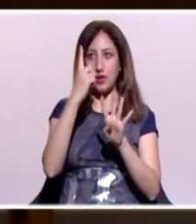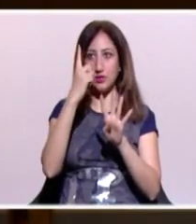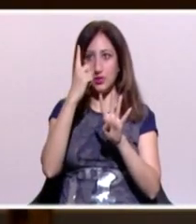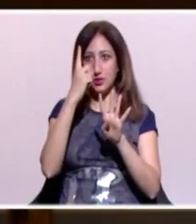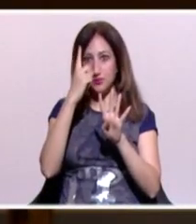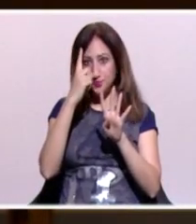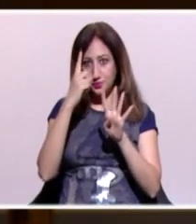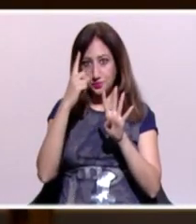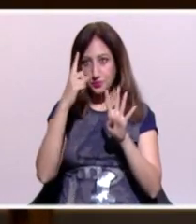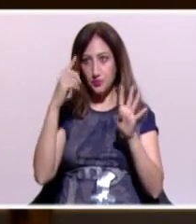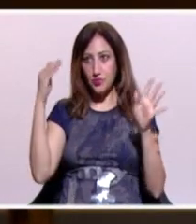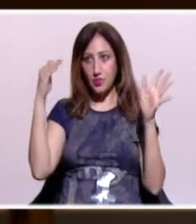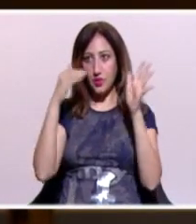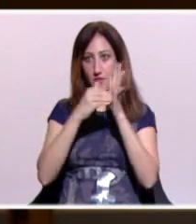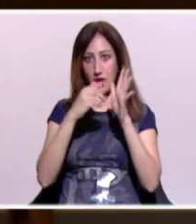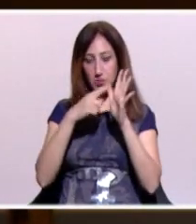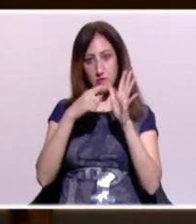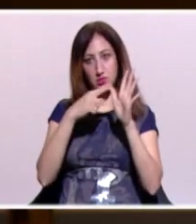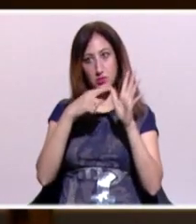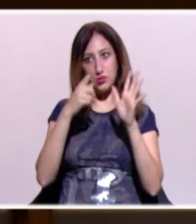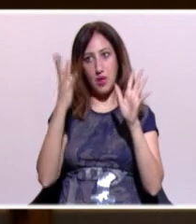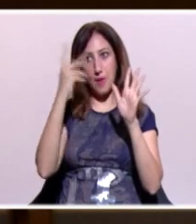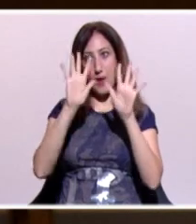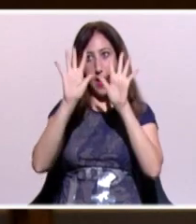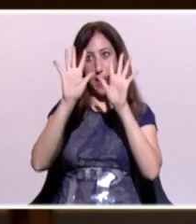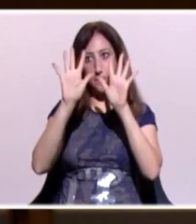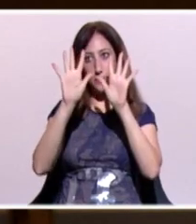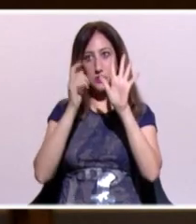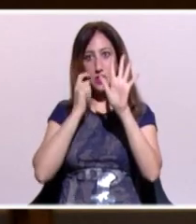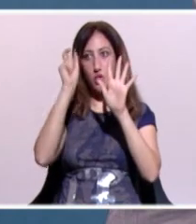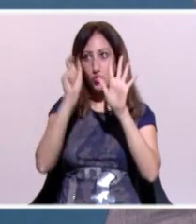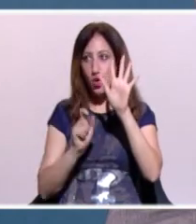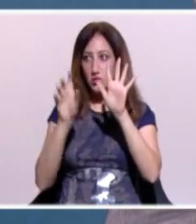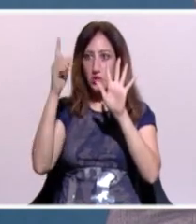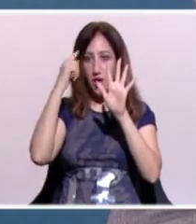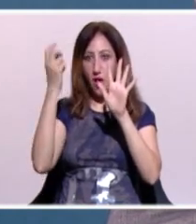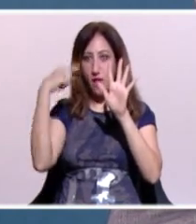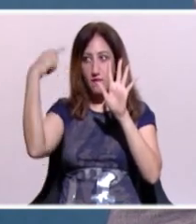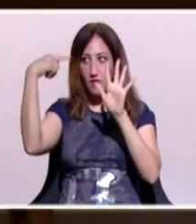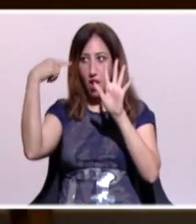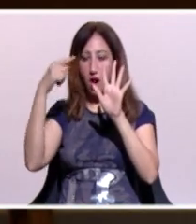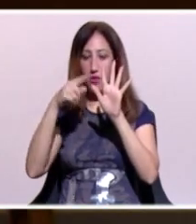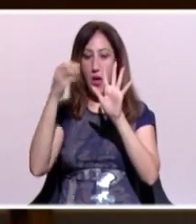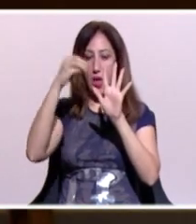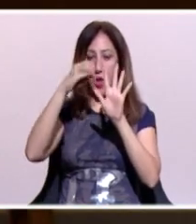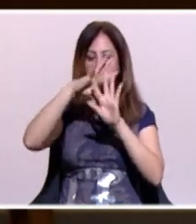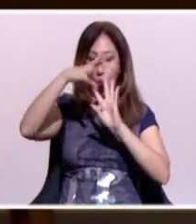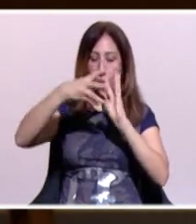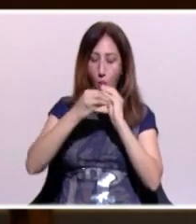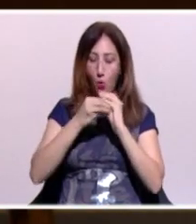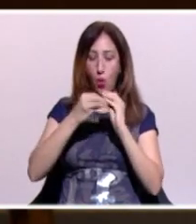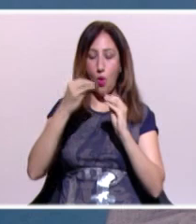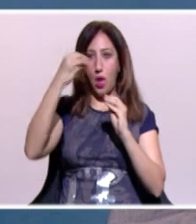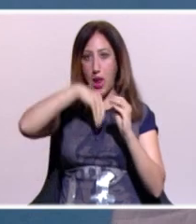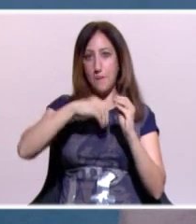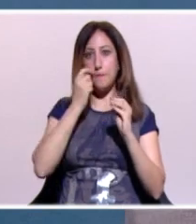يعني في الاخر رمزي ده شخصيه خمسه. مظبوط. ممكن يكون فيها قواسم افكار، لكن رمزي شخصيه خمسه ولا واحد